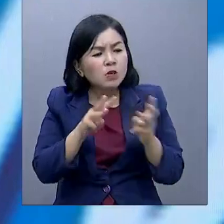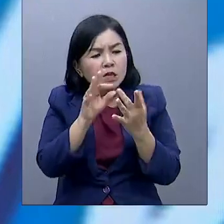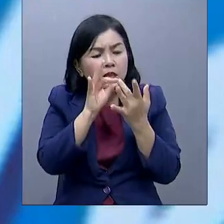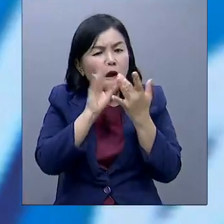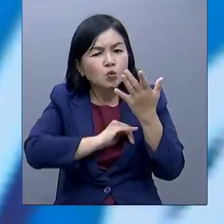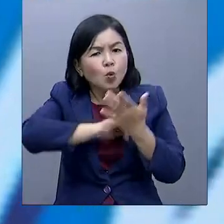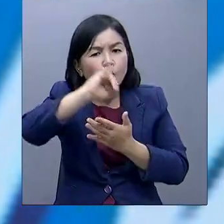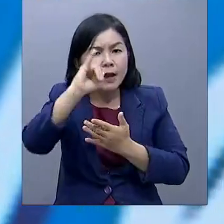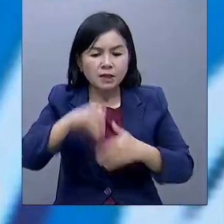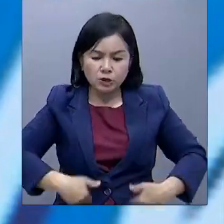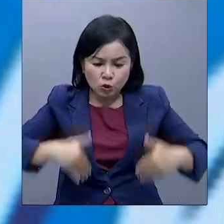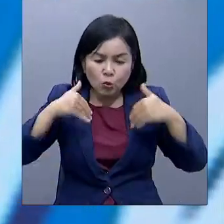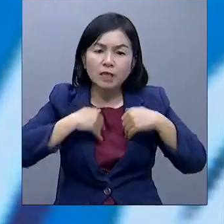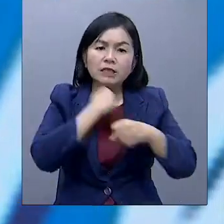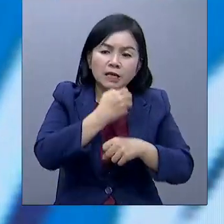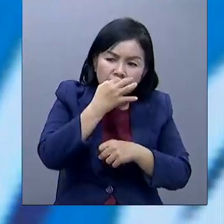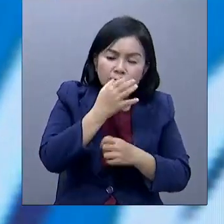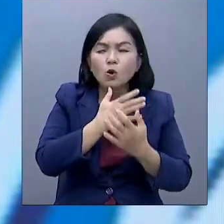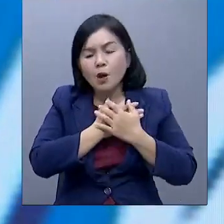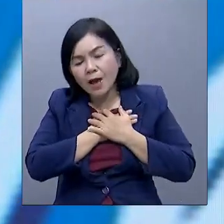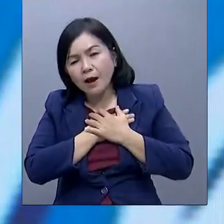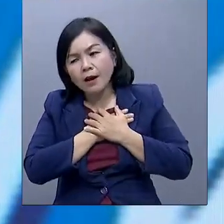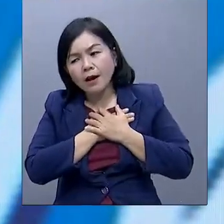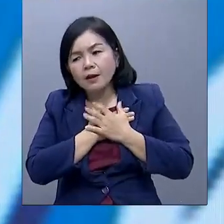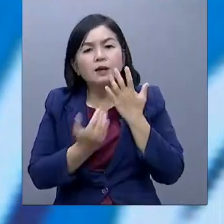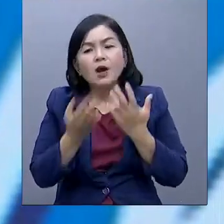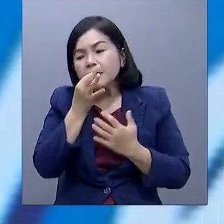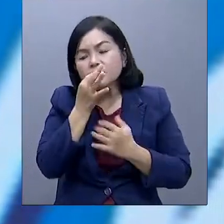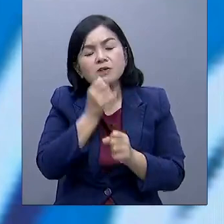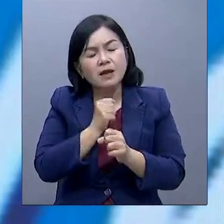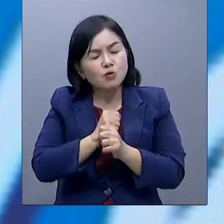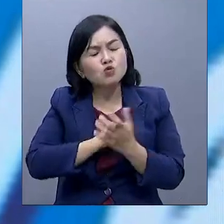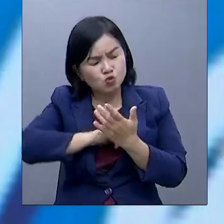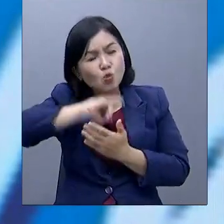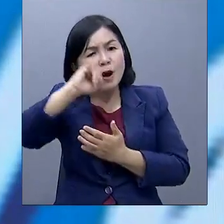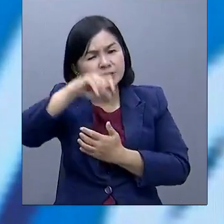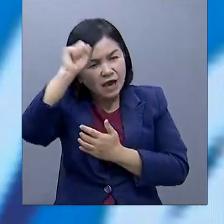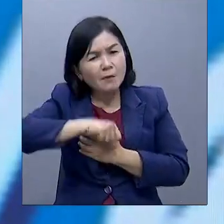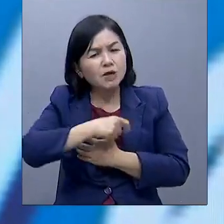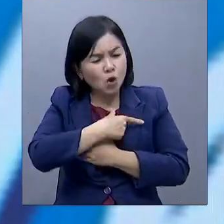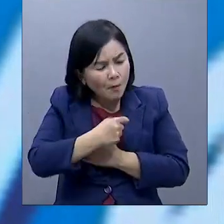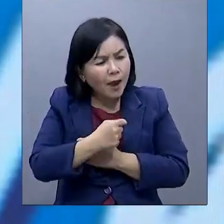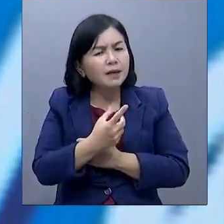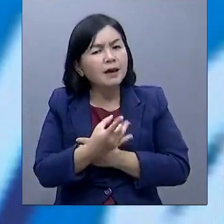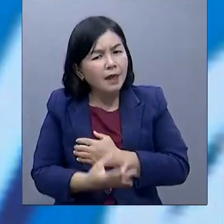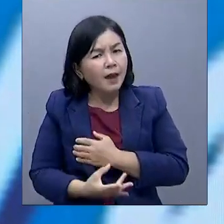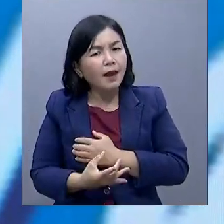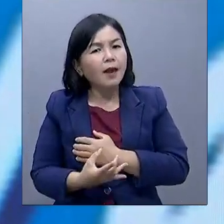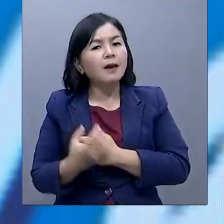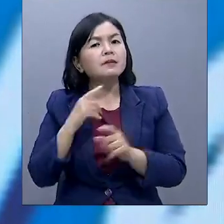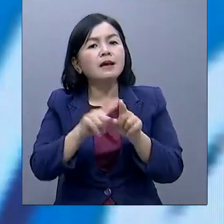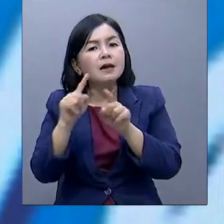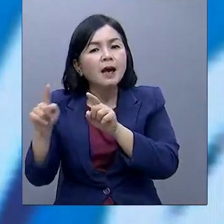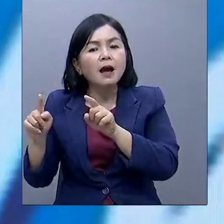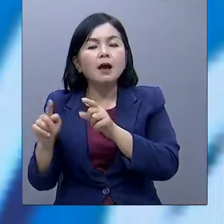ราทำอยู่นะทั้งงานความรักหรือว่าเป็นอาชีพที่เราทำอยู่นะครับ มัน ใช่กับตัวเราหรือเปล่าเราก็เลยมาตีแผ่ในแง่มุมต่